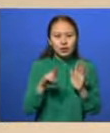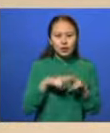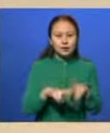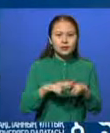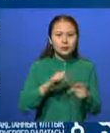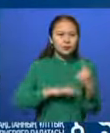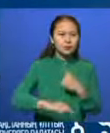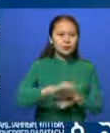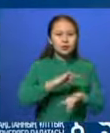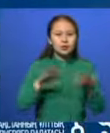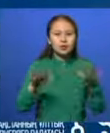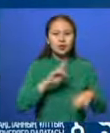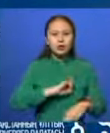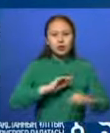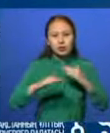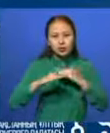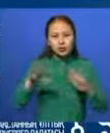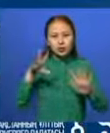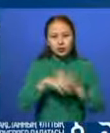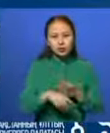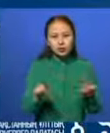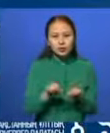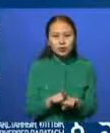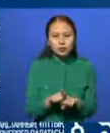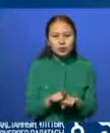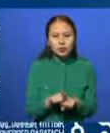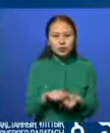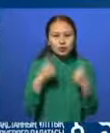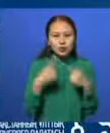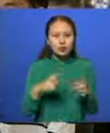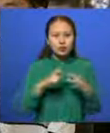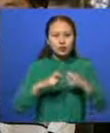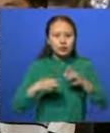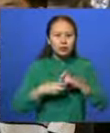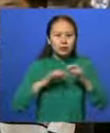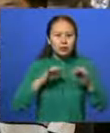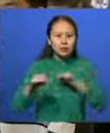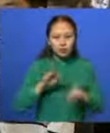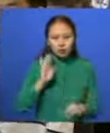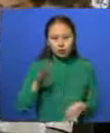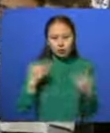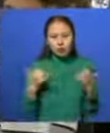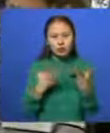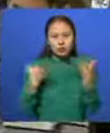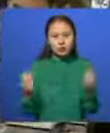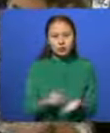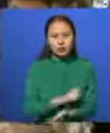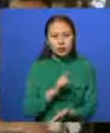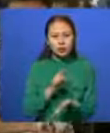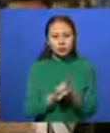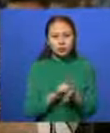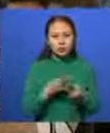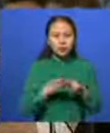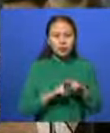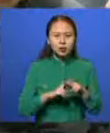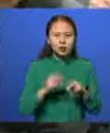қаңтарда Астанада бизнес өкілдерін басын қосатын құрылтай өткізіп, осы және өзге де проблемаларды талқыламақ. Бүгінде міндетті жарна